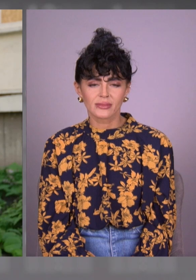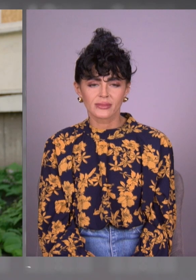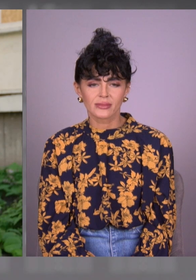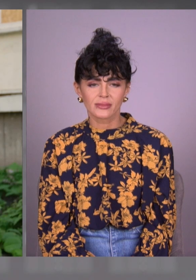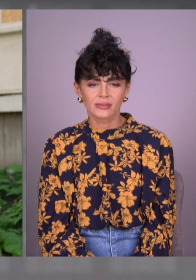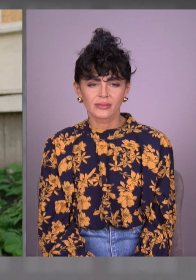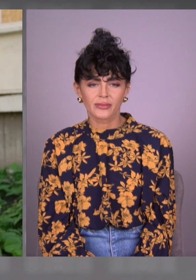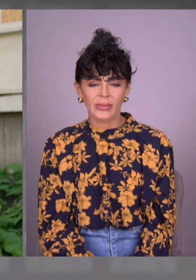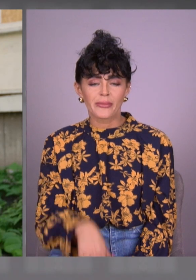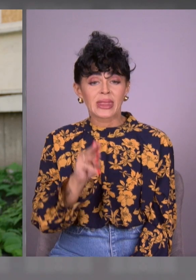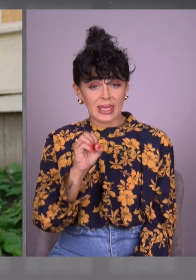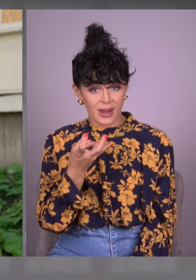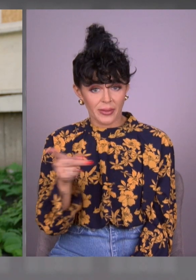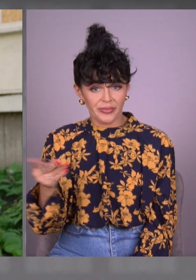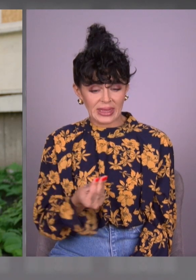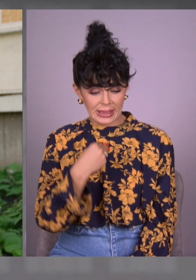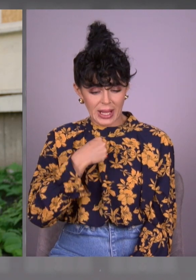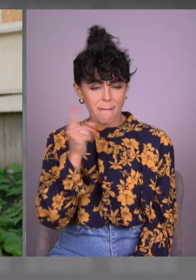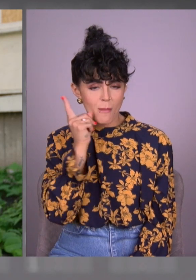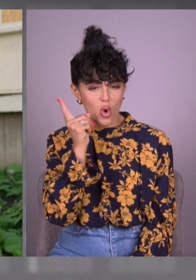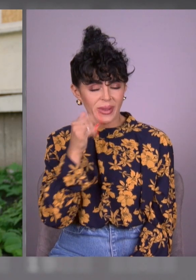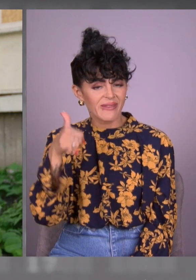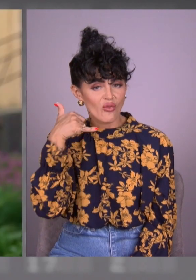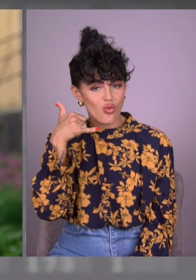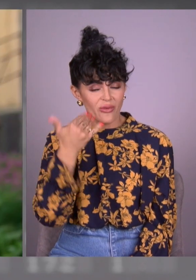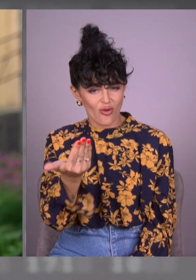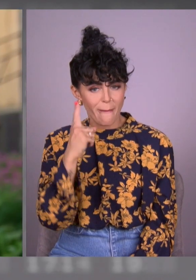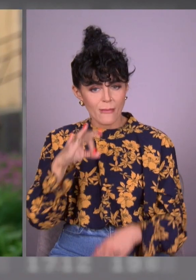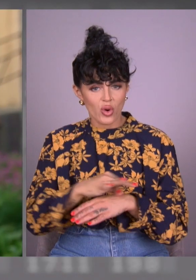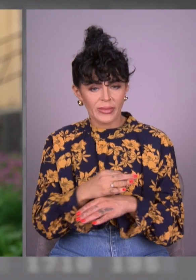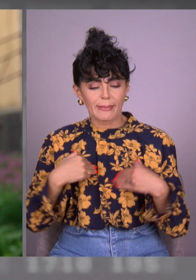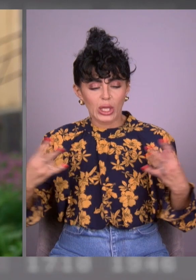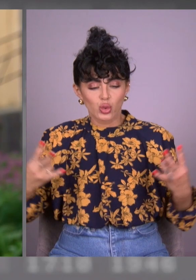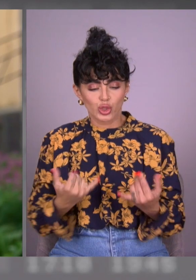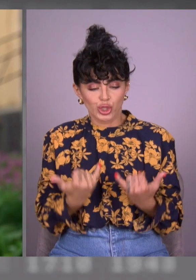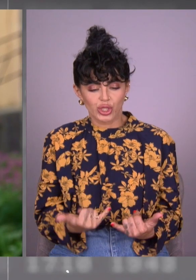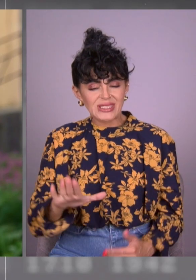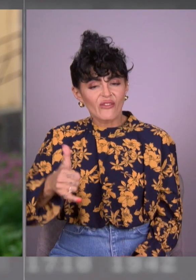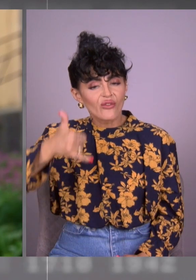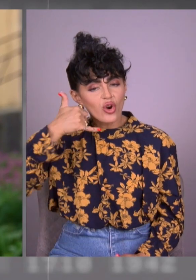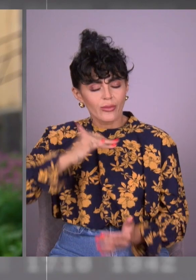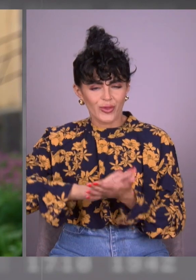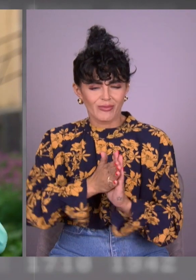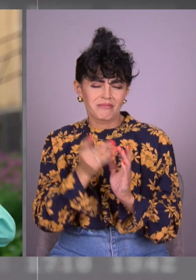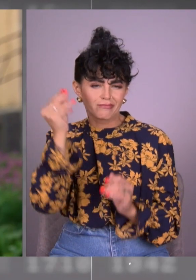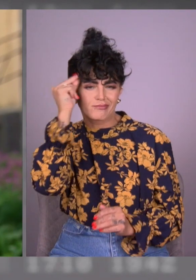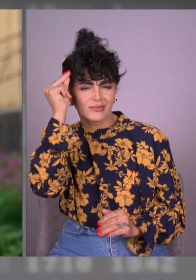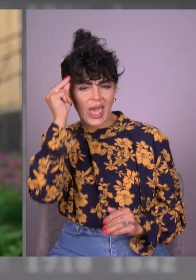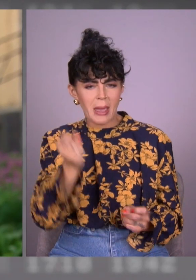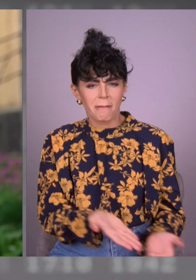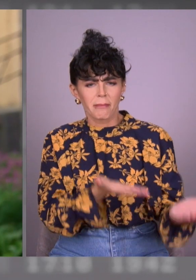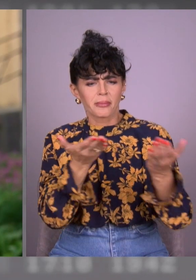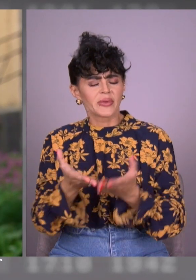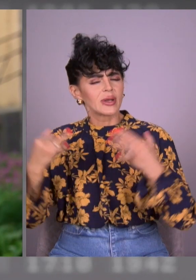Тетяна дала мені номер телефона Сашка, і я просто зараз маю подзвонити, домовитися, запросити його на один дуже